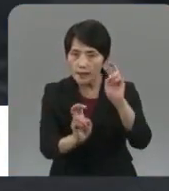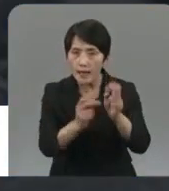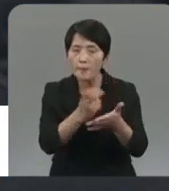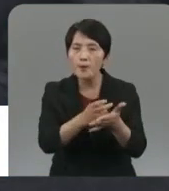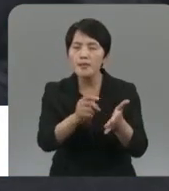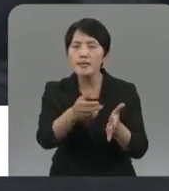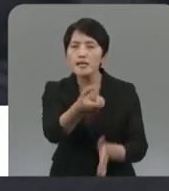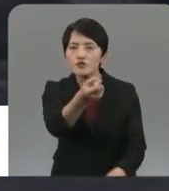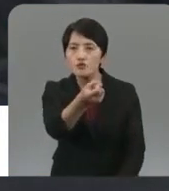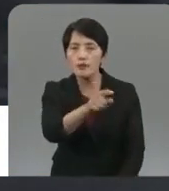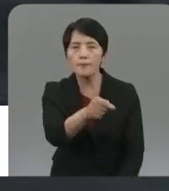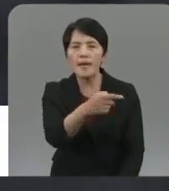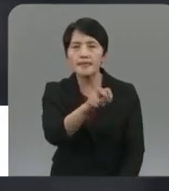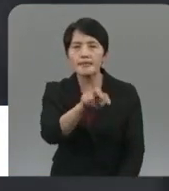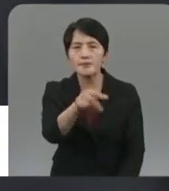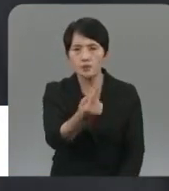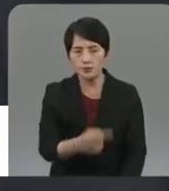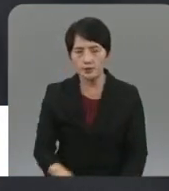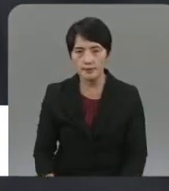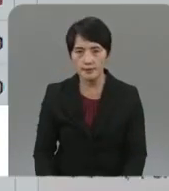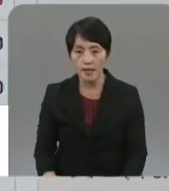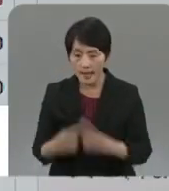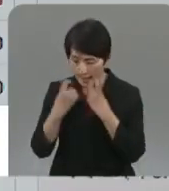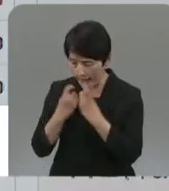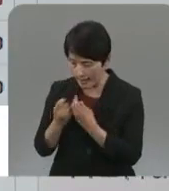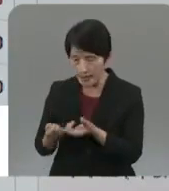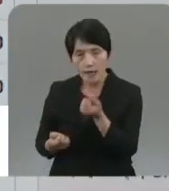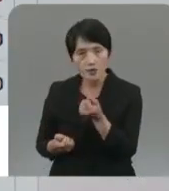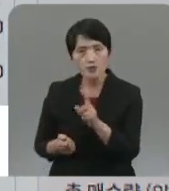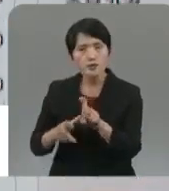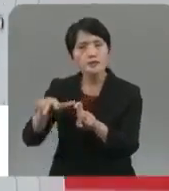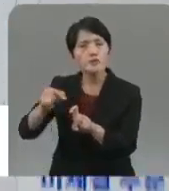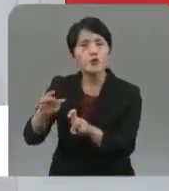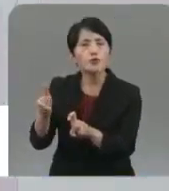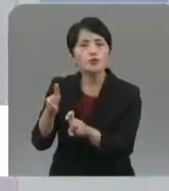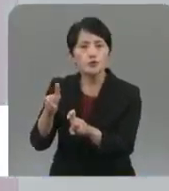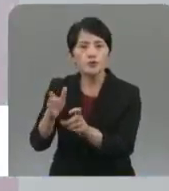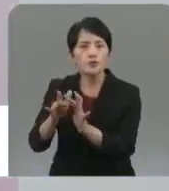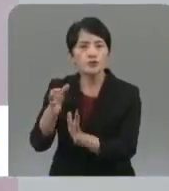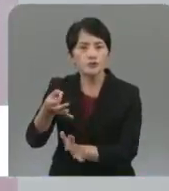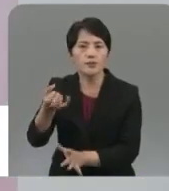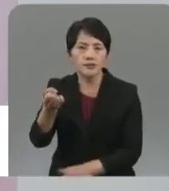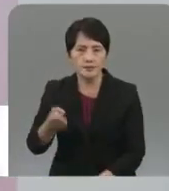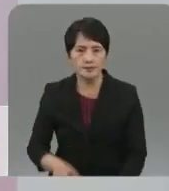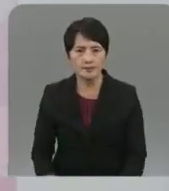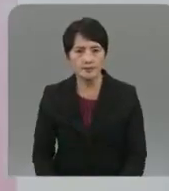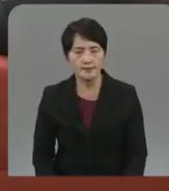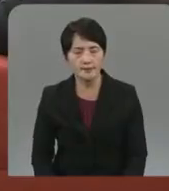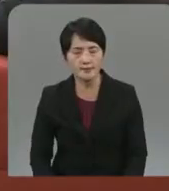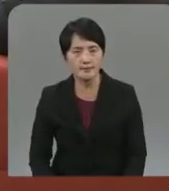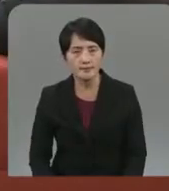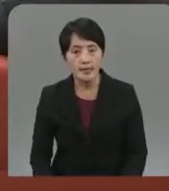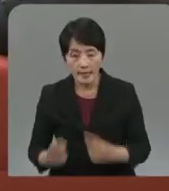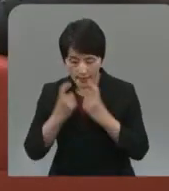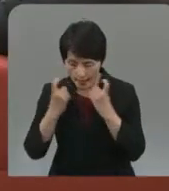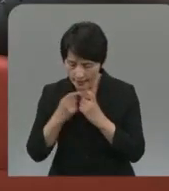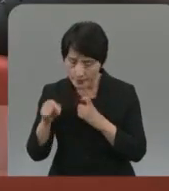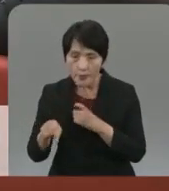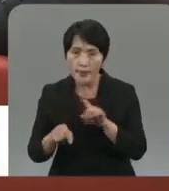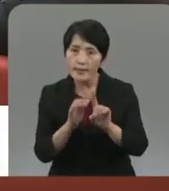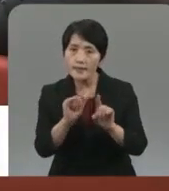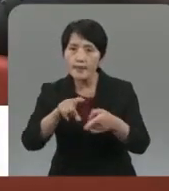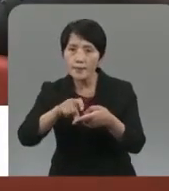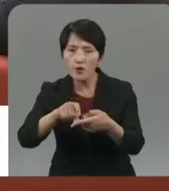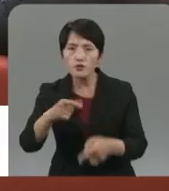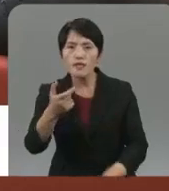90 млрд долларов пришли на компании а остальная сумма 8 млрд долларов на физические лица